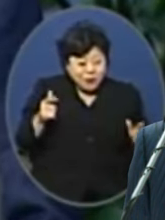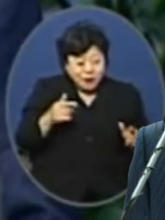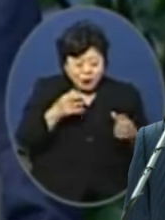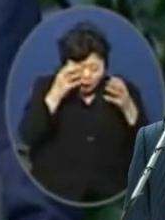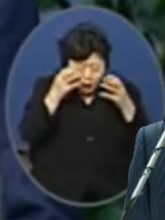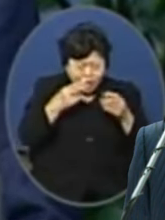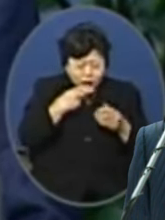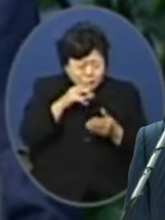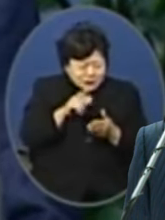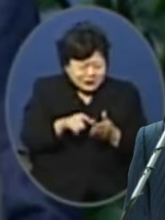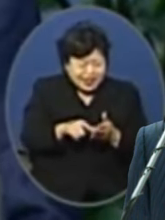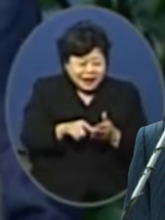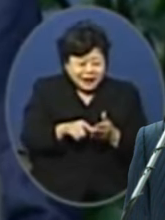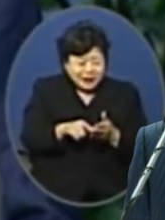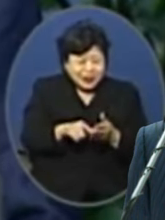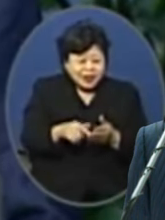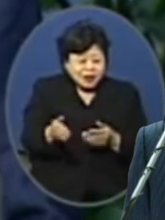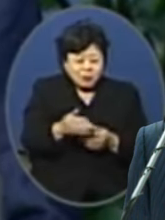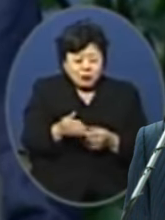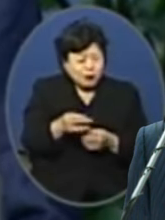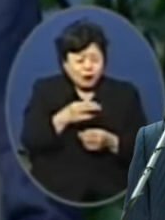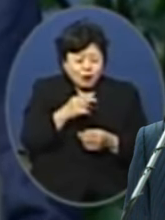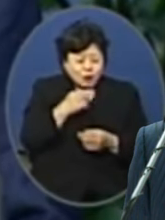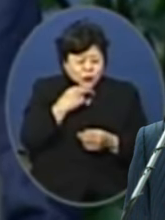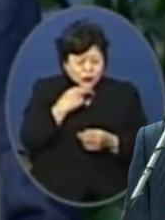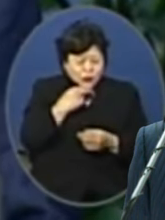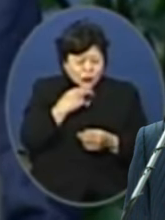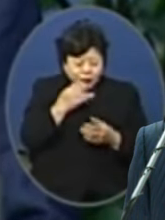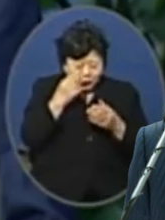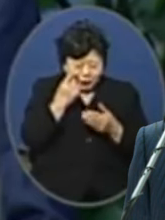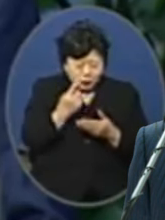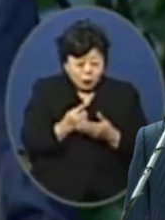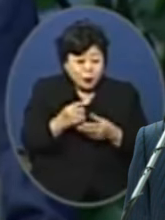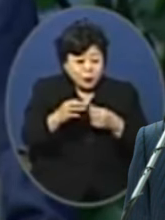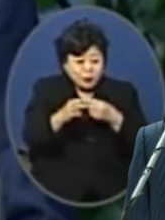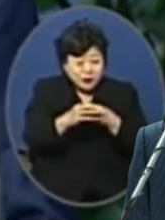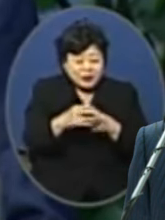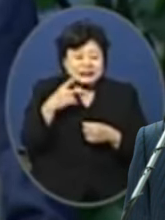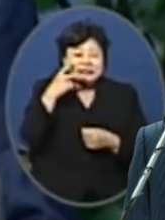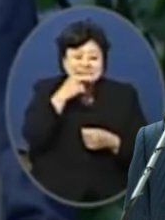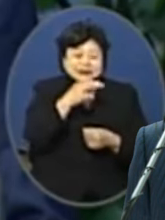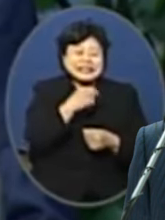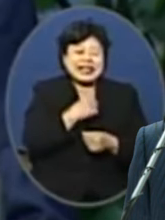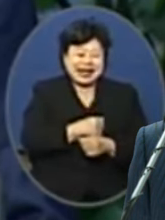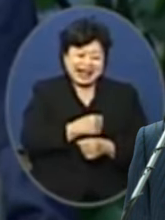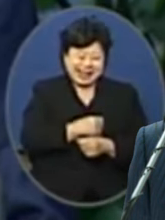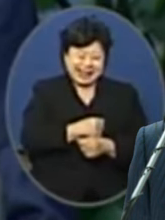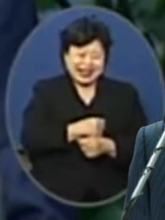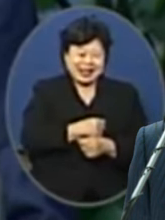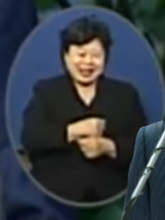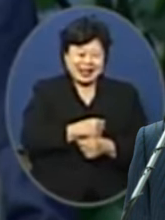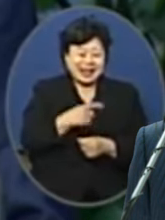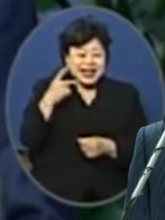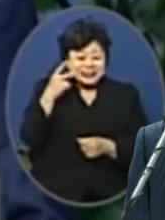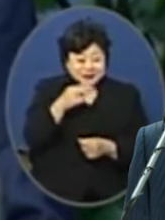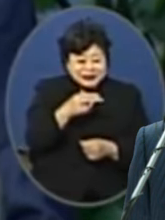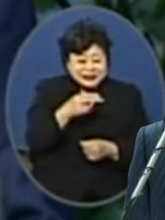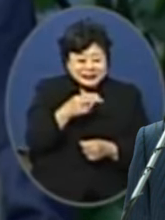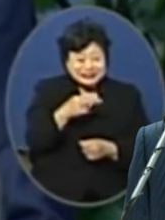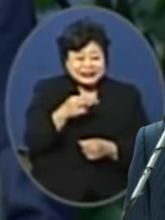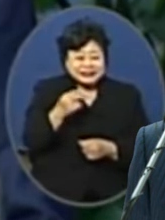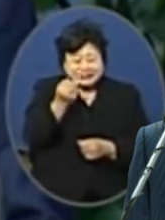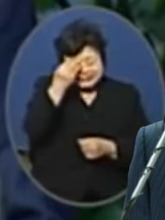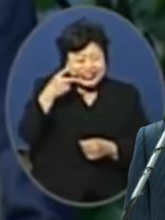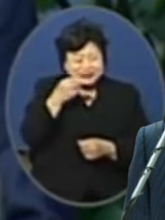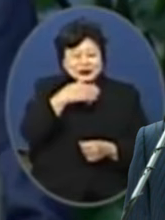고난 없을 때는 내게 아무 말해봐도 소용 없는데 고난이 다오면 금식 기도해라 금식기도를 하죠 살리